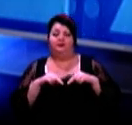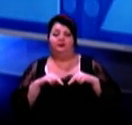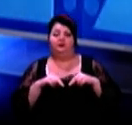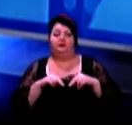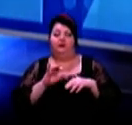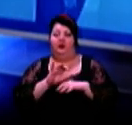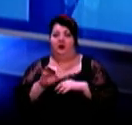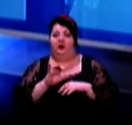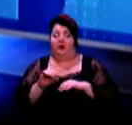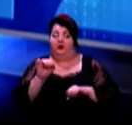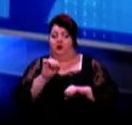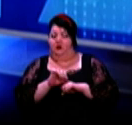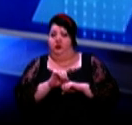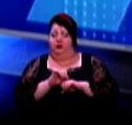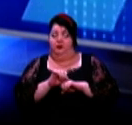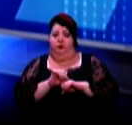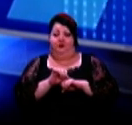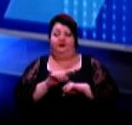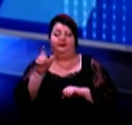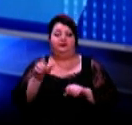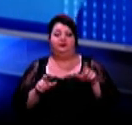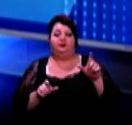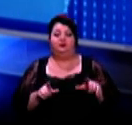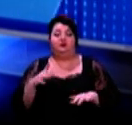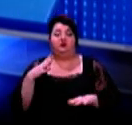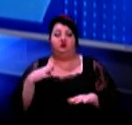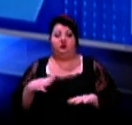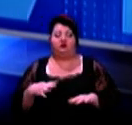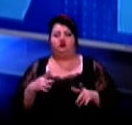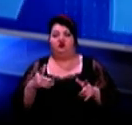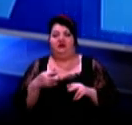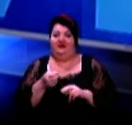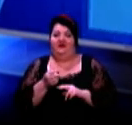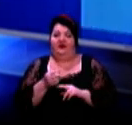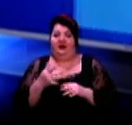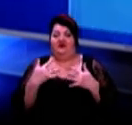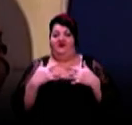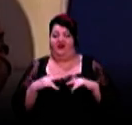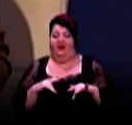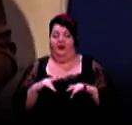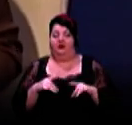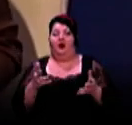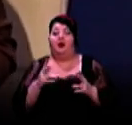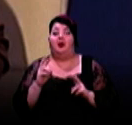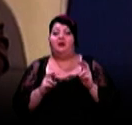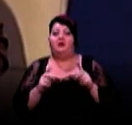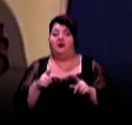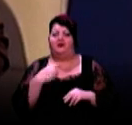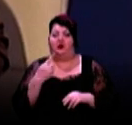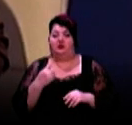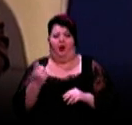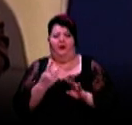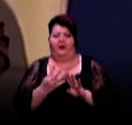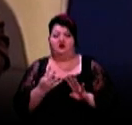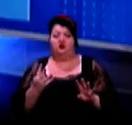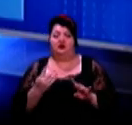Виробництво зупинили, і людей ви змушені звільняти, хоча б частину, але звільняють. Оскільки... Про які саме підприємства ви говорите? Ну, в першу